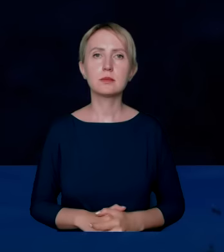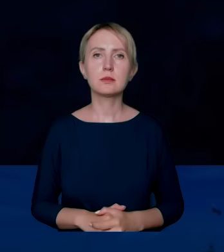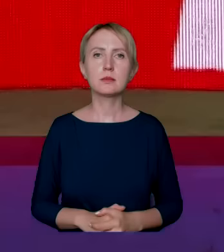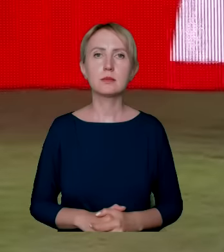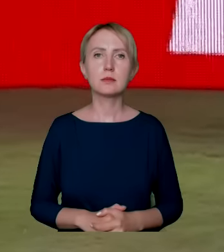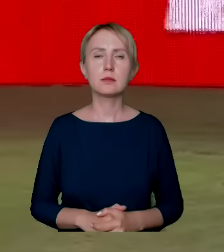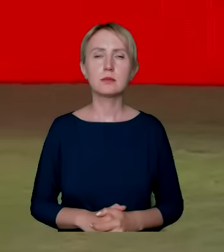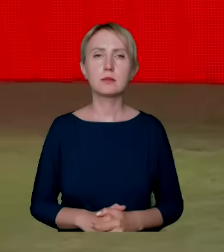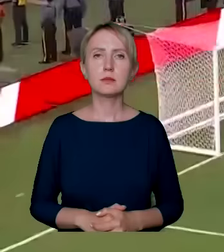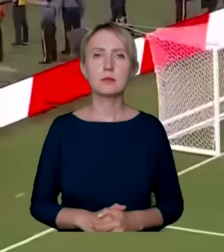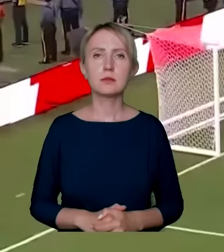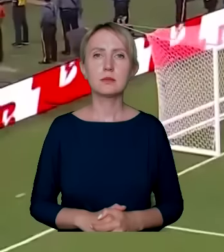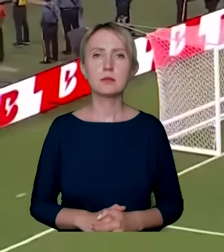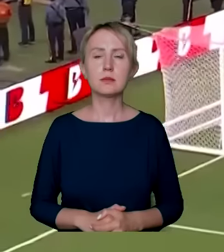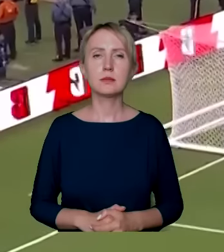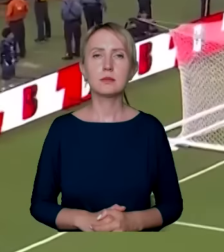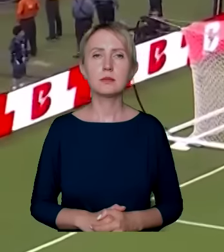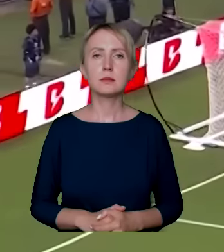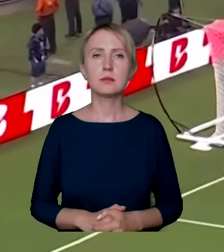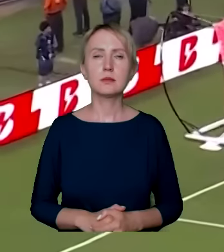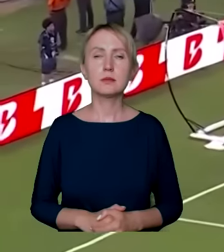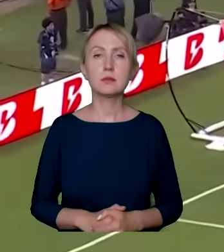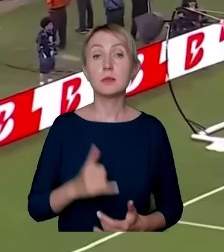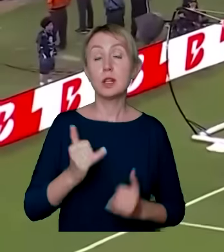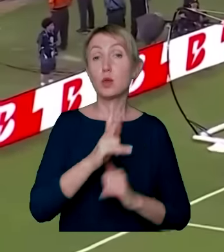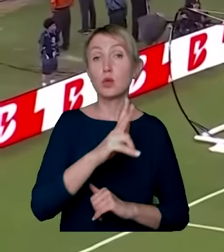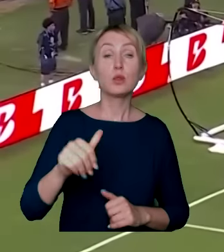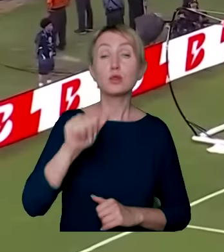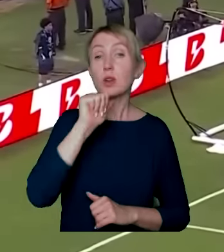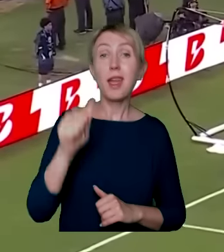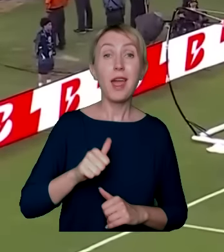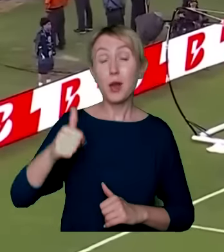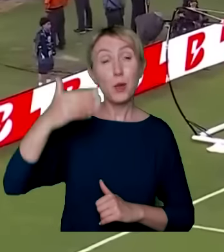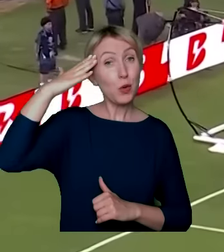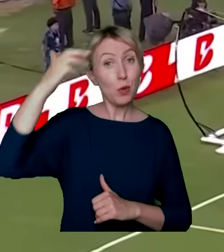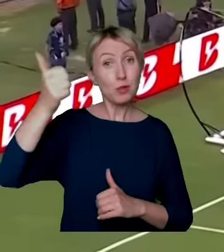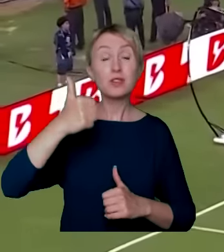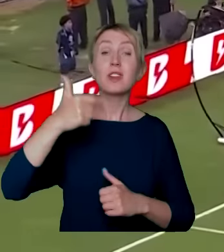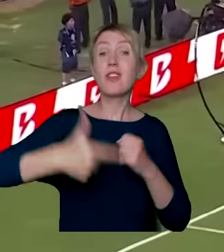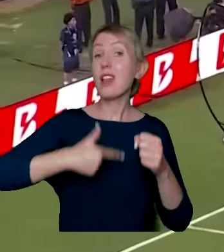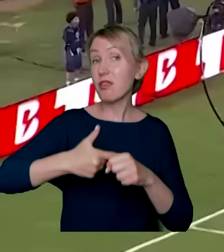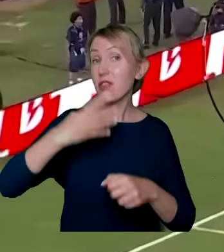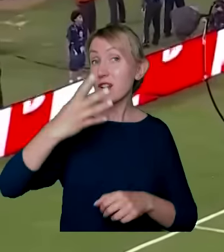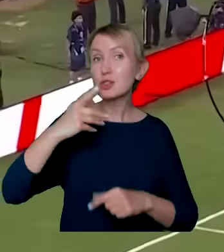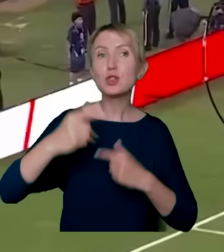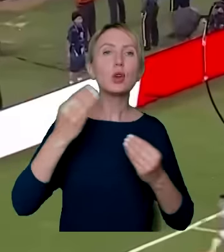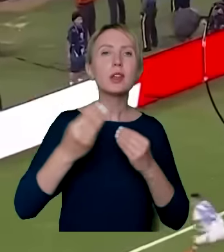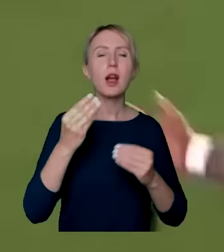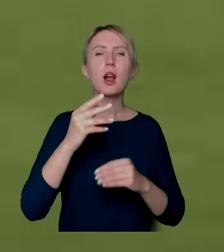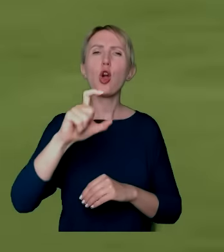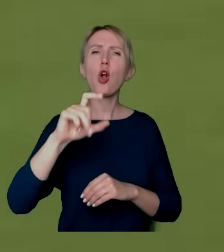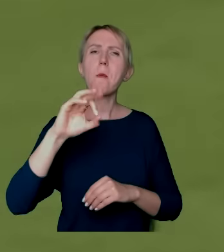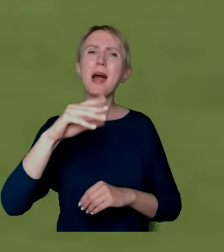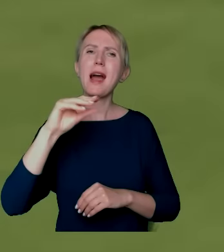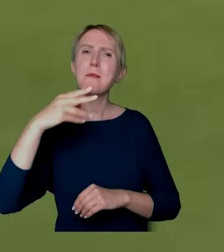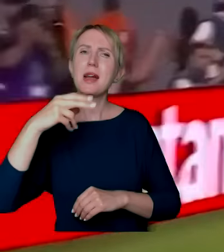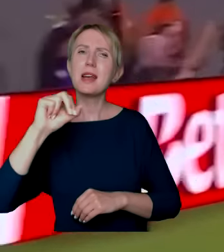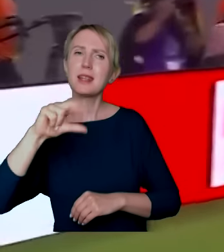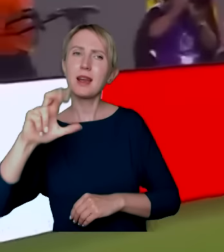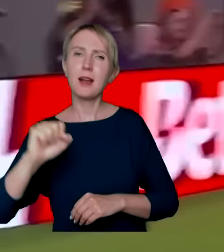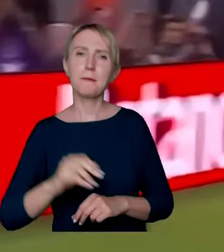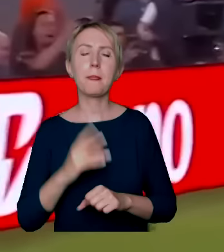conta. Jeśli dla kogoś Euro 2024 to za mało, trwają rozgrywki Copa America. Minionej nocy pewny awans do